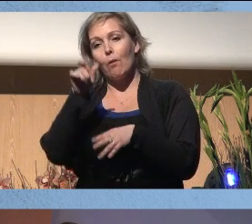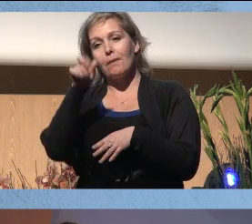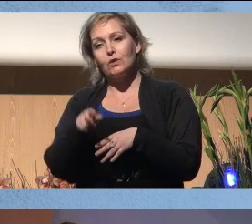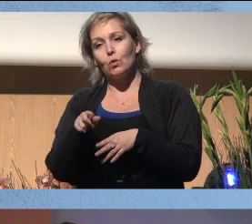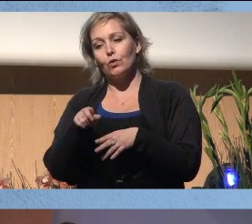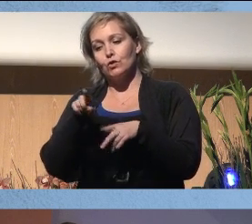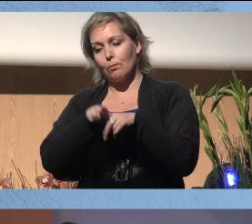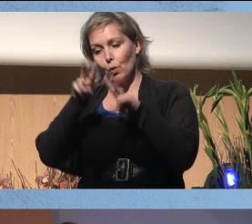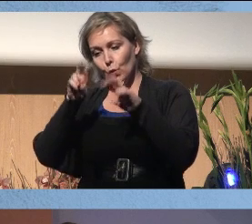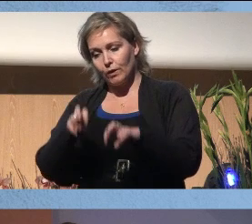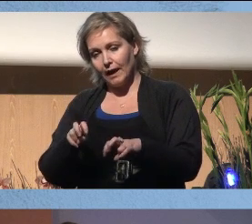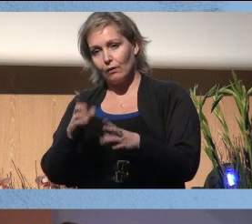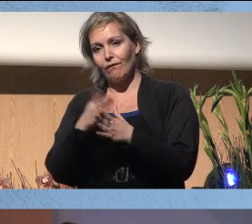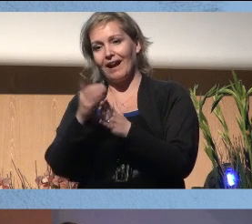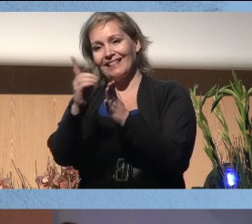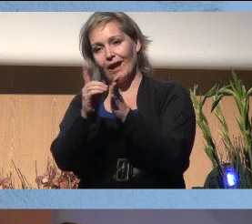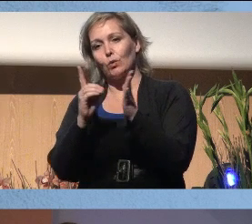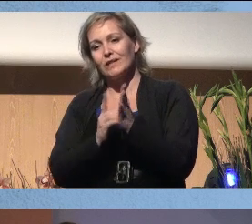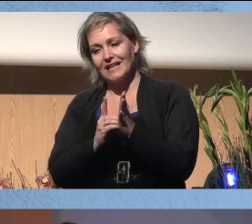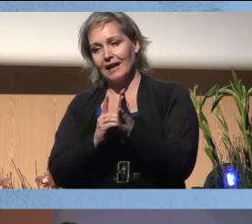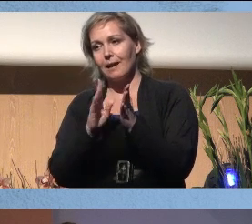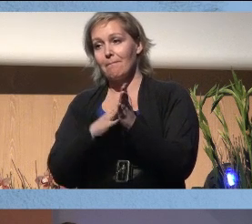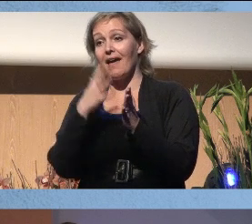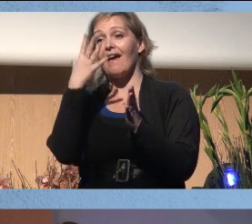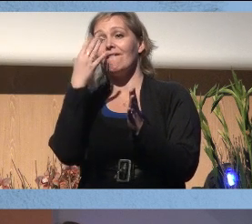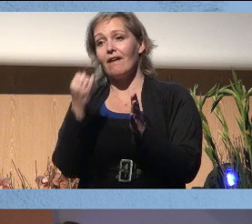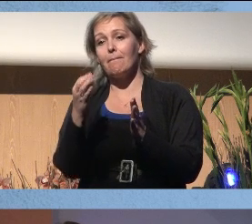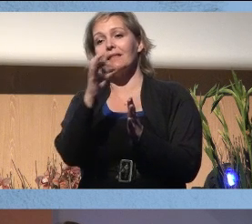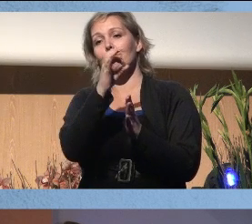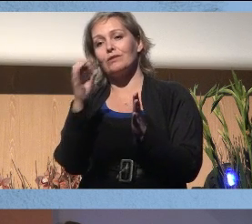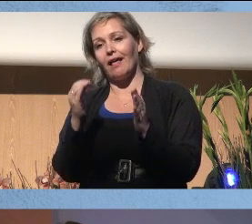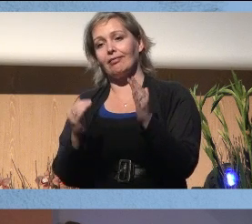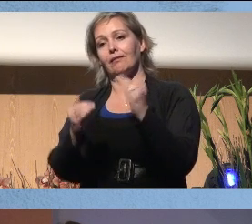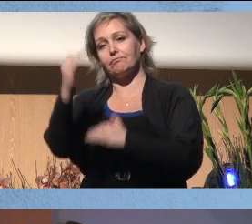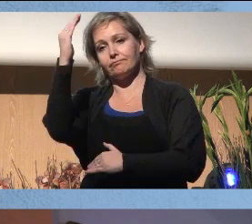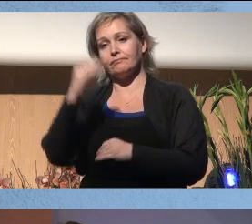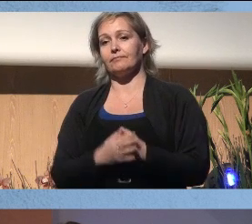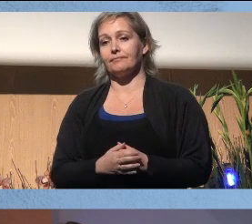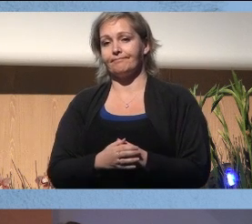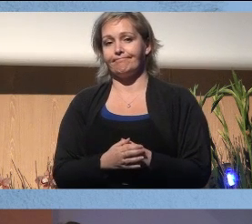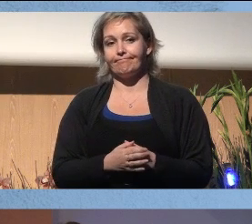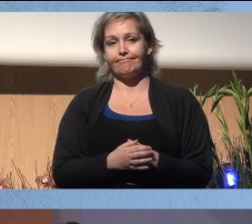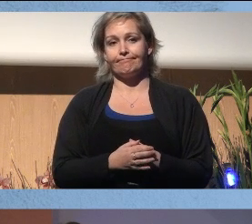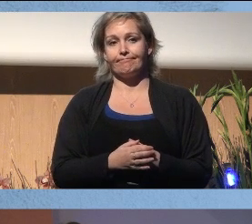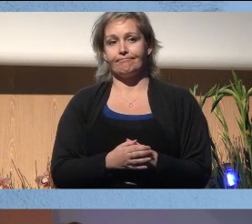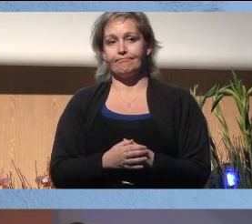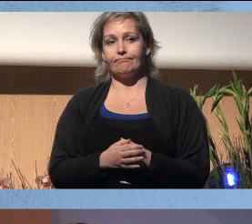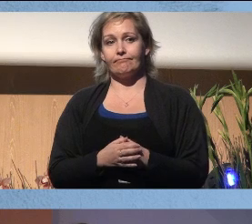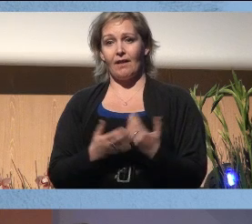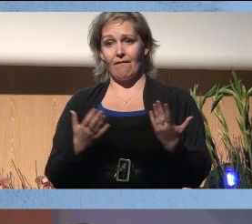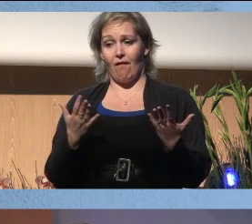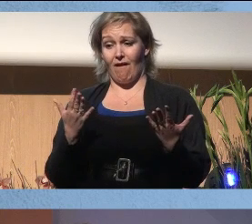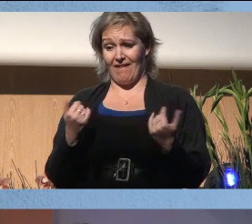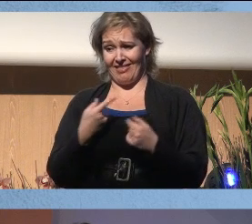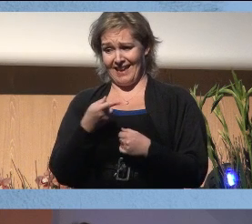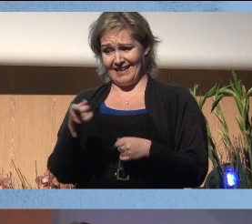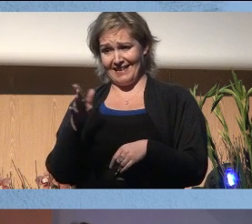personer utredet og diagnostisert med 50%. Hva venter vi